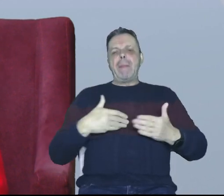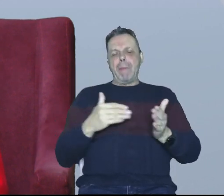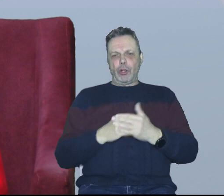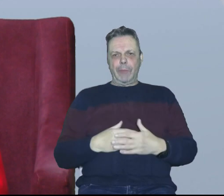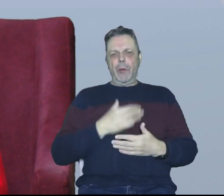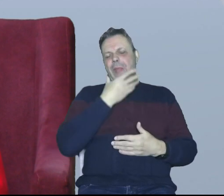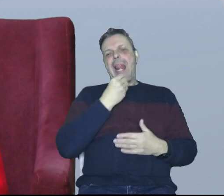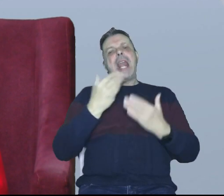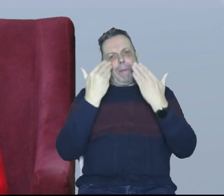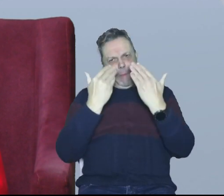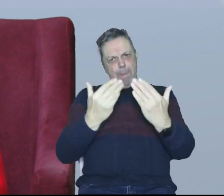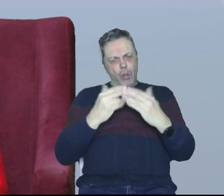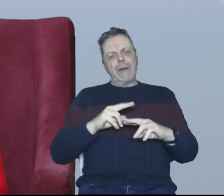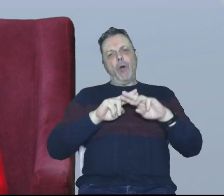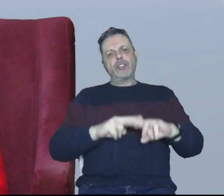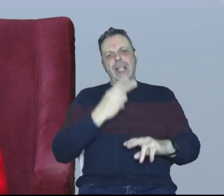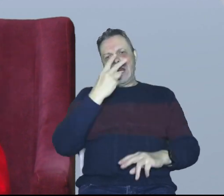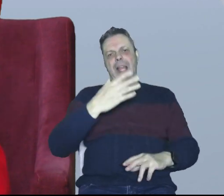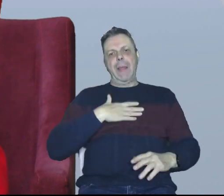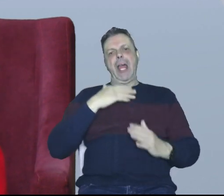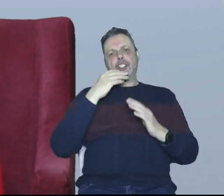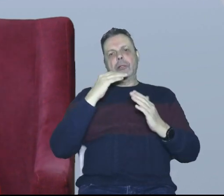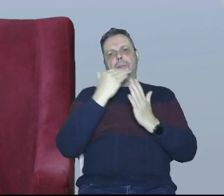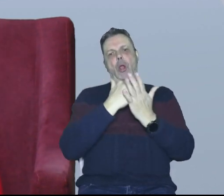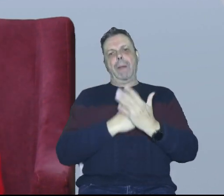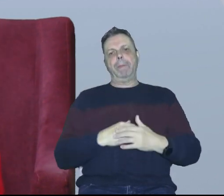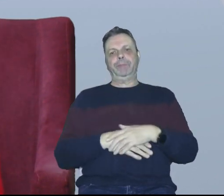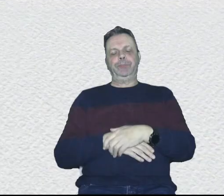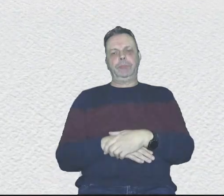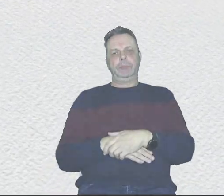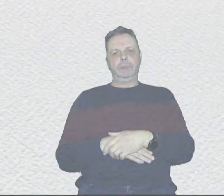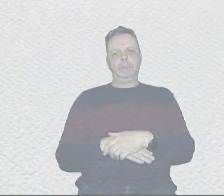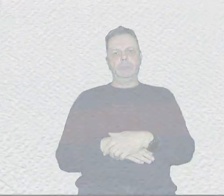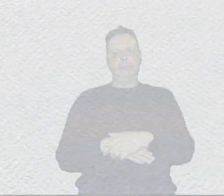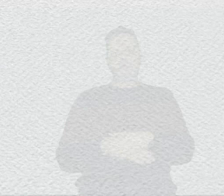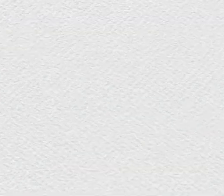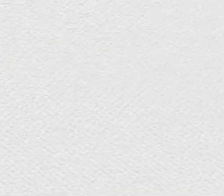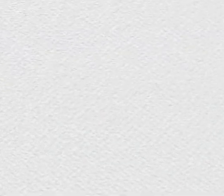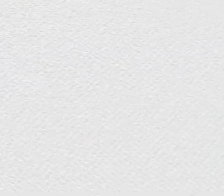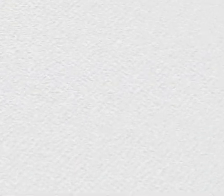svima potrebna. Lijepi pozdrav i ostanite uz naš program. Doviđenja. Lijepi pozdrav.